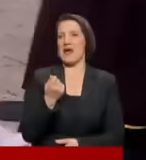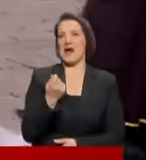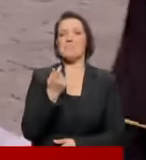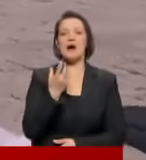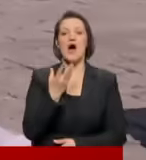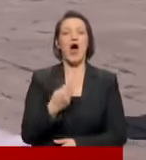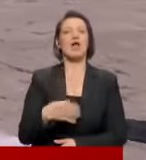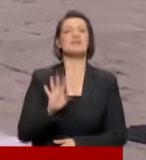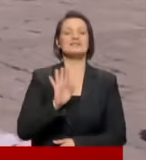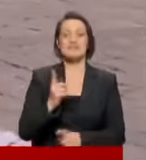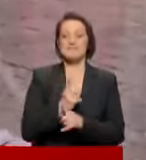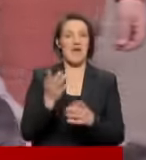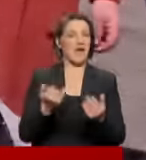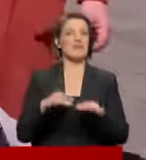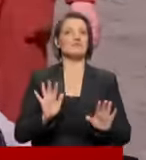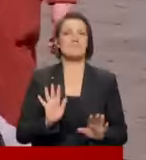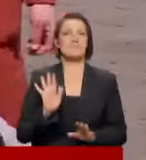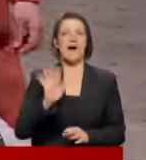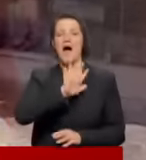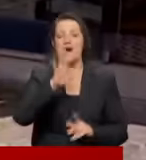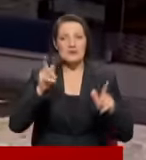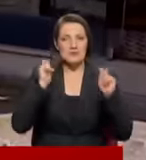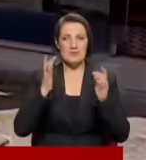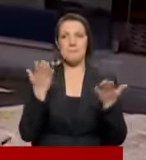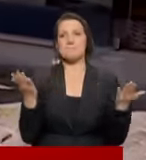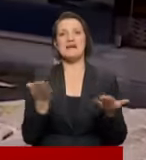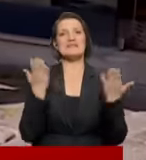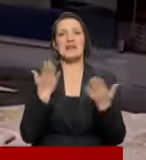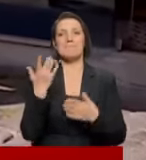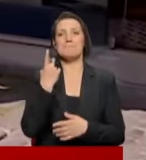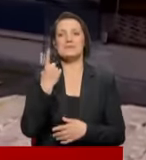Para olmazsa yani bir şey alamıyoruz. Her şey çok pahalı. Mesela